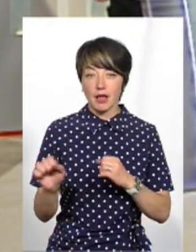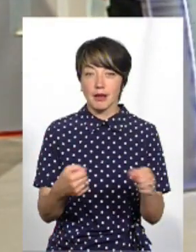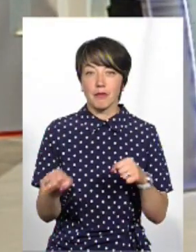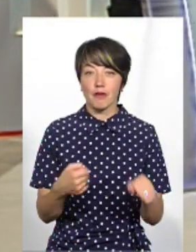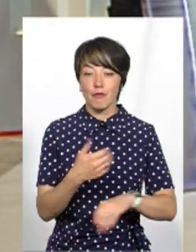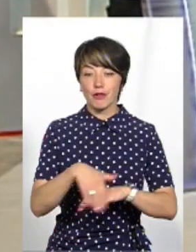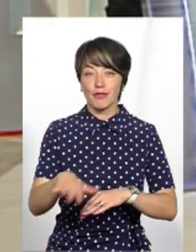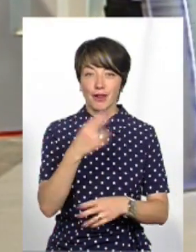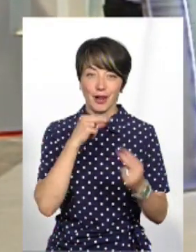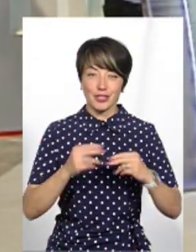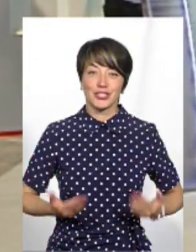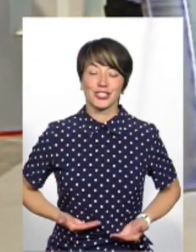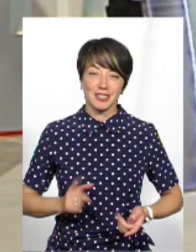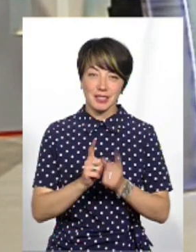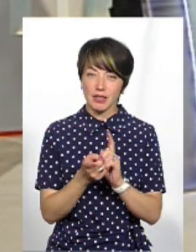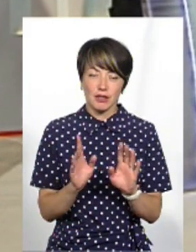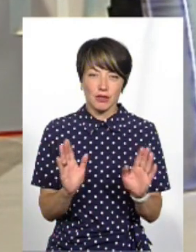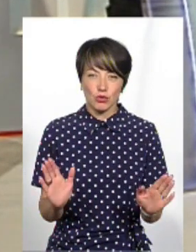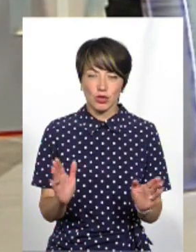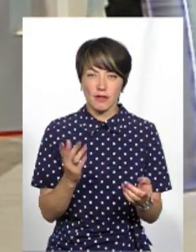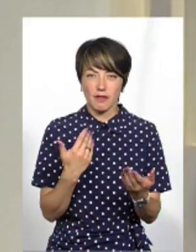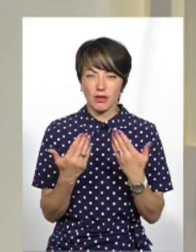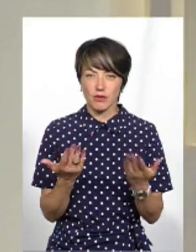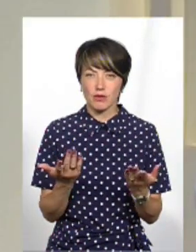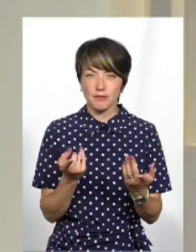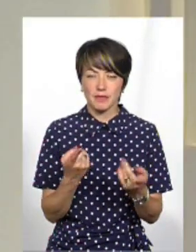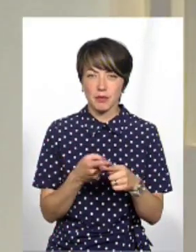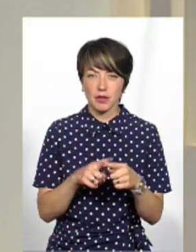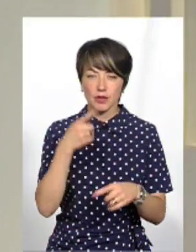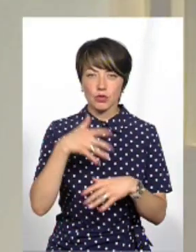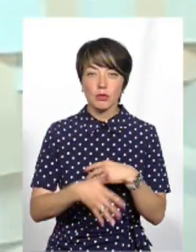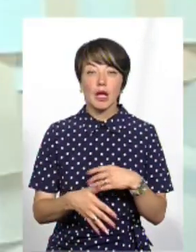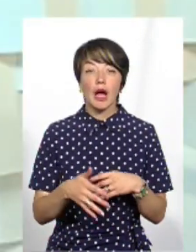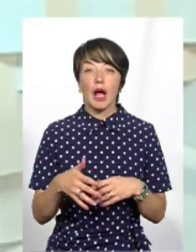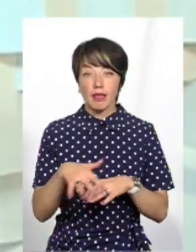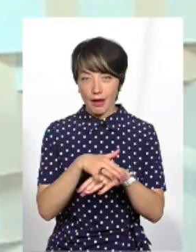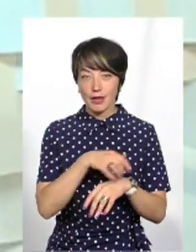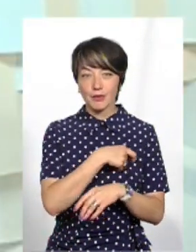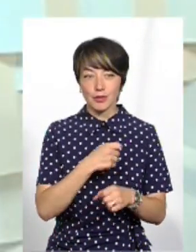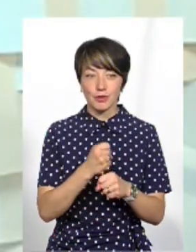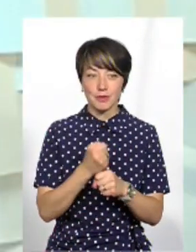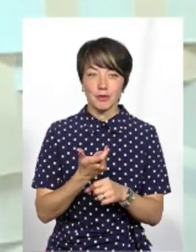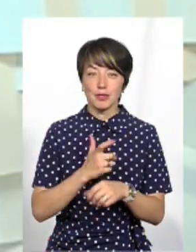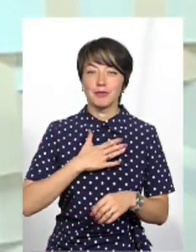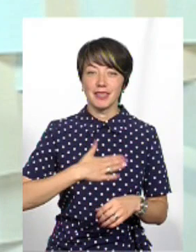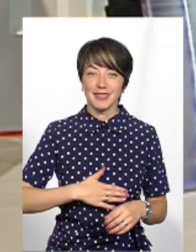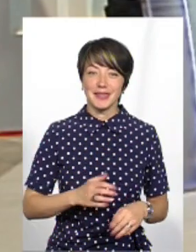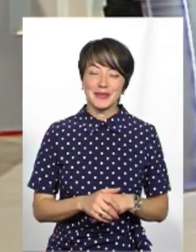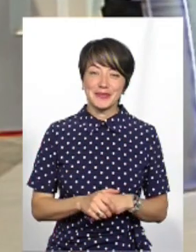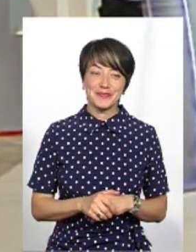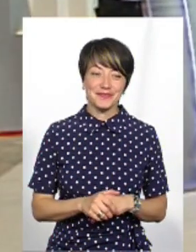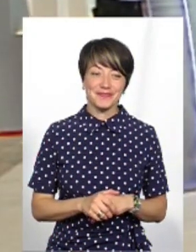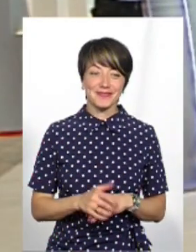мені вже краще стало жити. Це все дуже відносно. Така програма. Якщо би це зробив народний депутат, ще було приємніше. В нас зараз